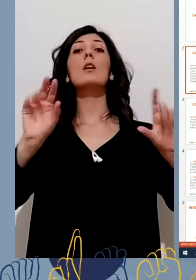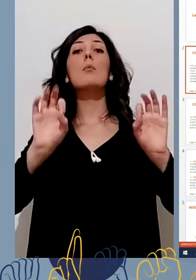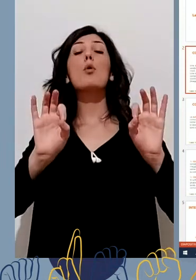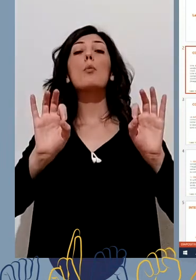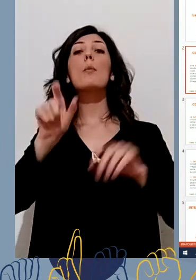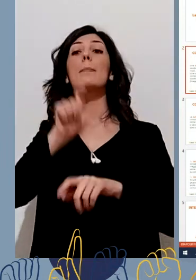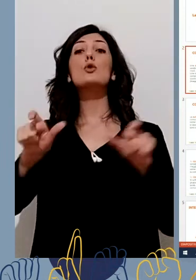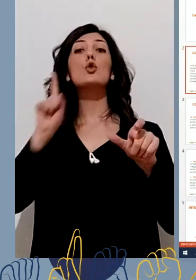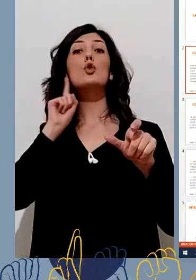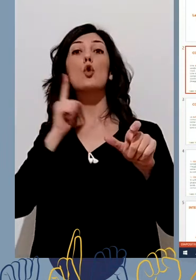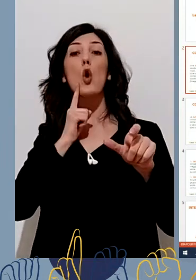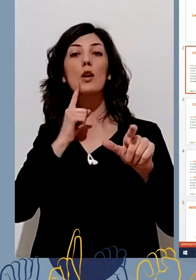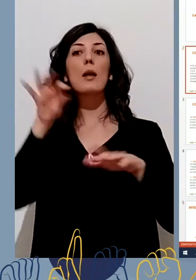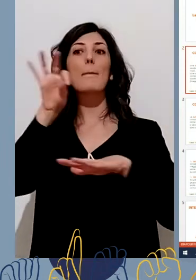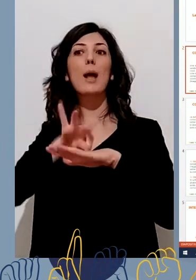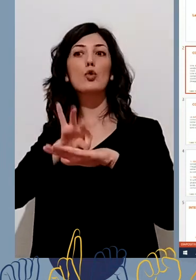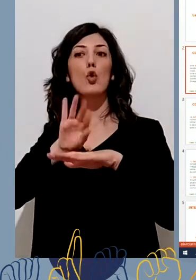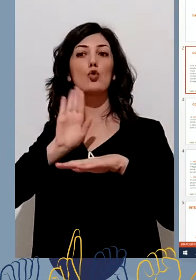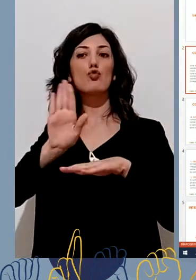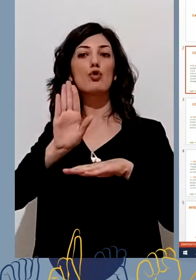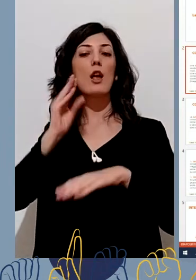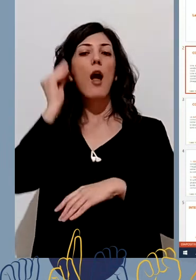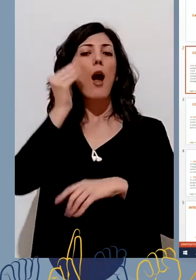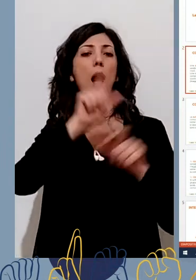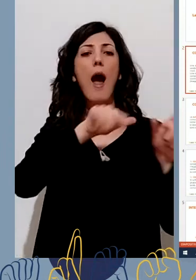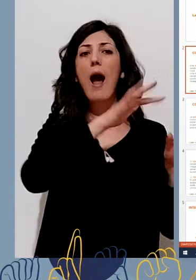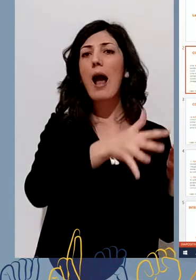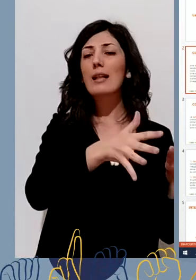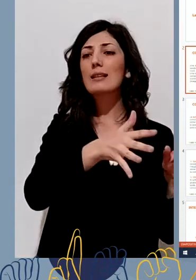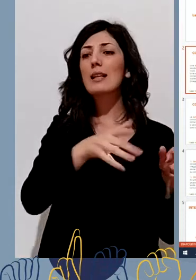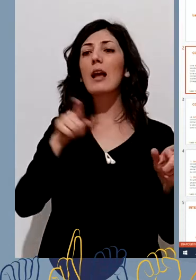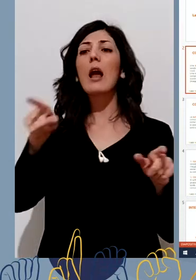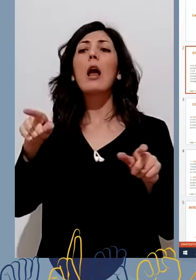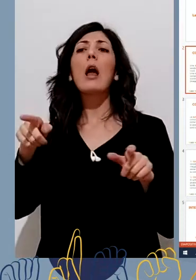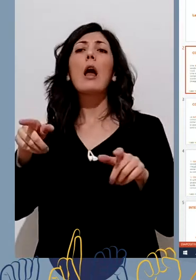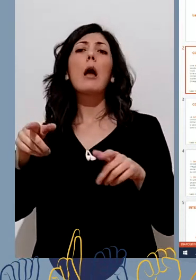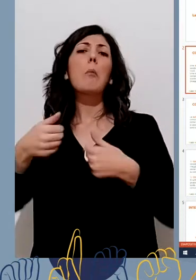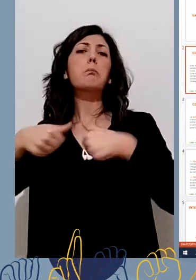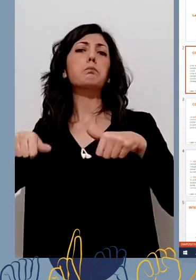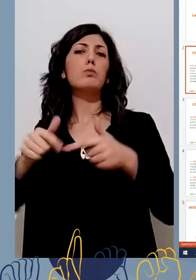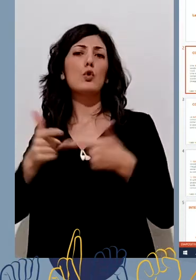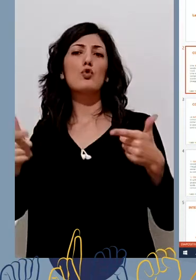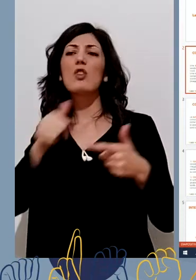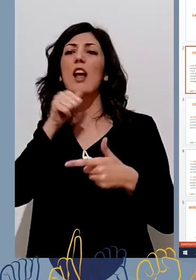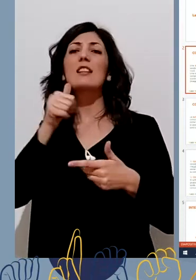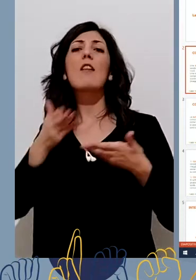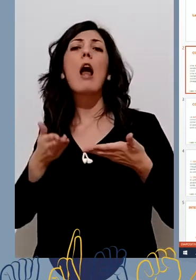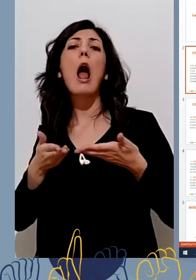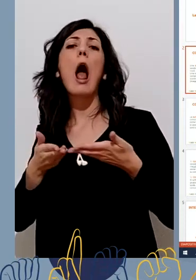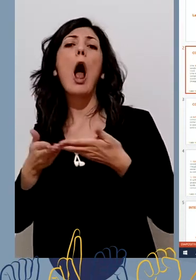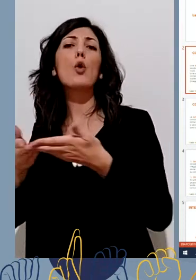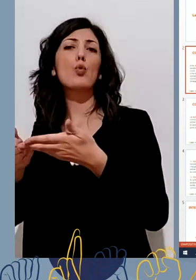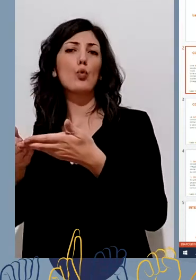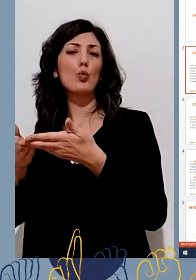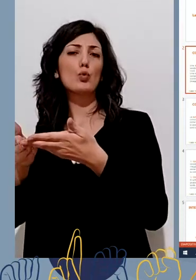come delle persone che vanno fuori allo standard e deve essere aiutate per rientrare in quello che la